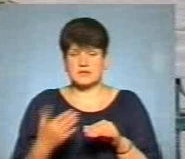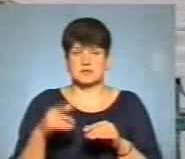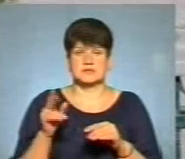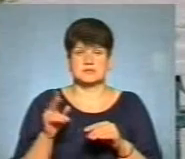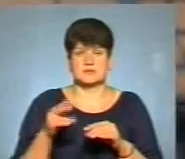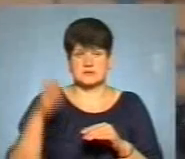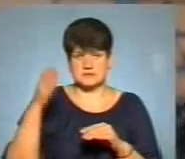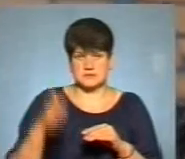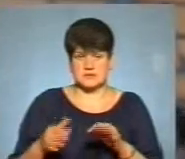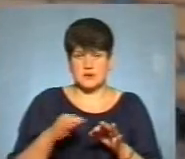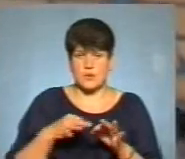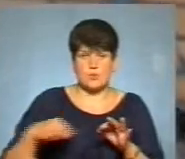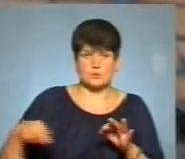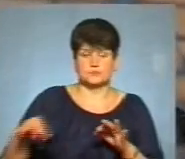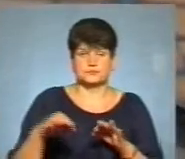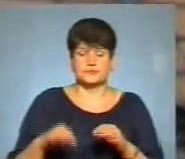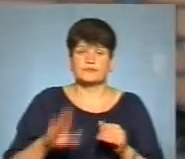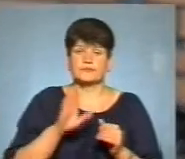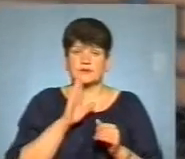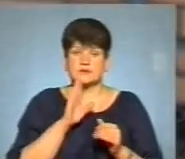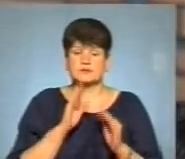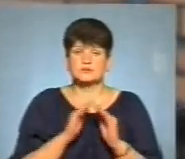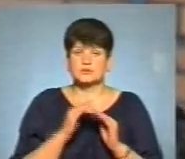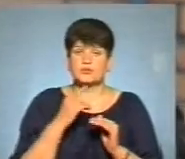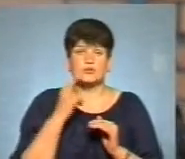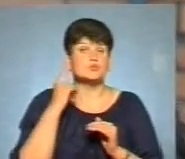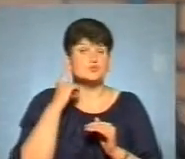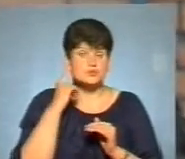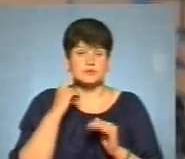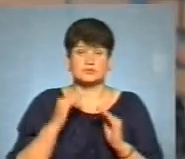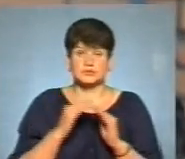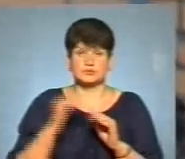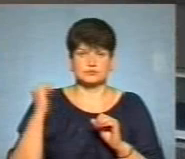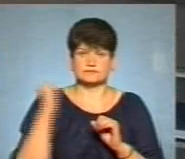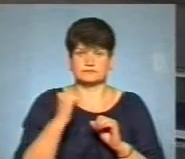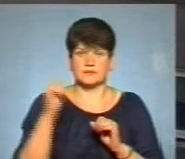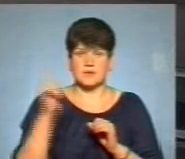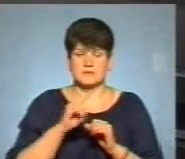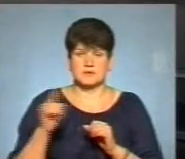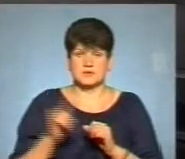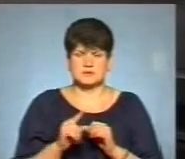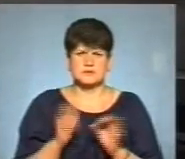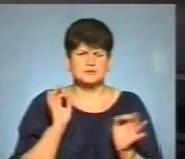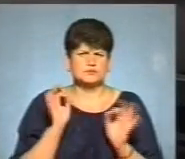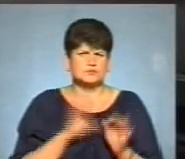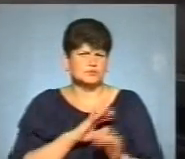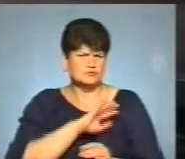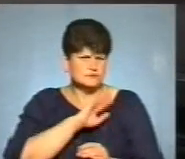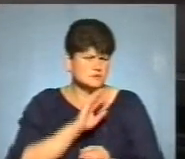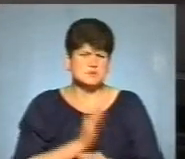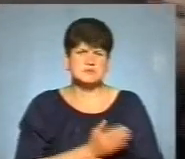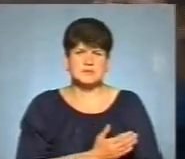стрічкою. Мешканка будинку Леся Олійник каже, чула, як у будівлю влучила блискавка. Звук такий був сильний,